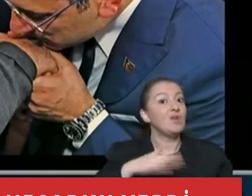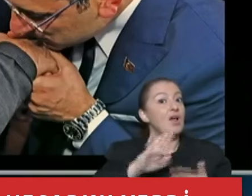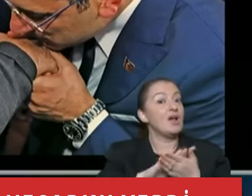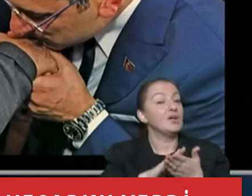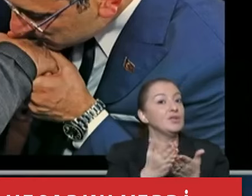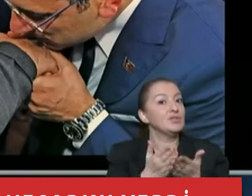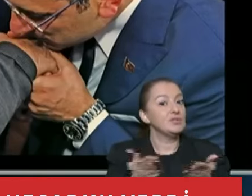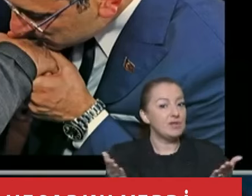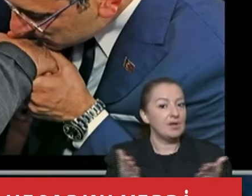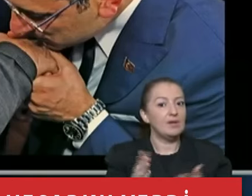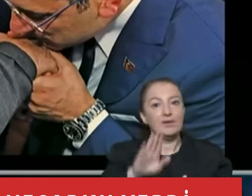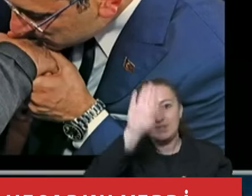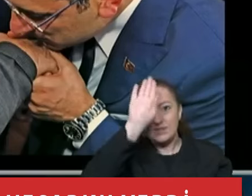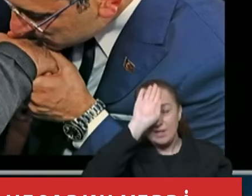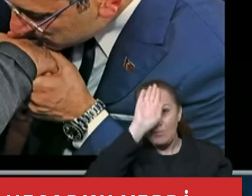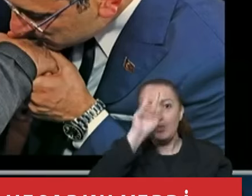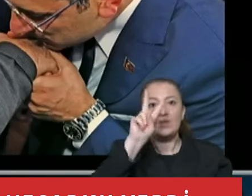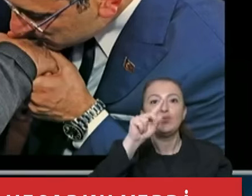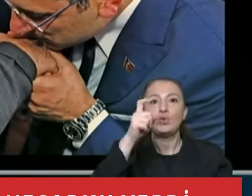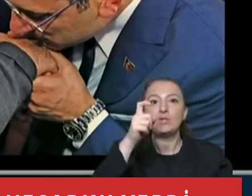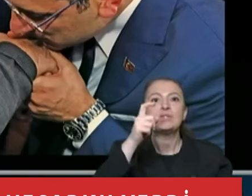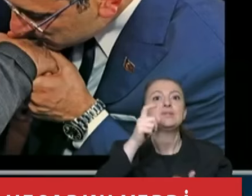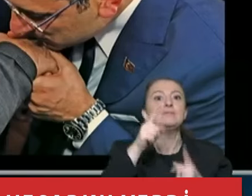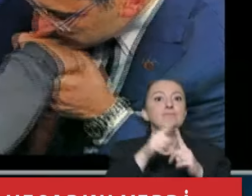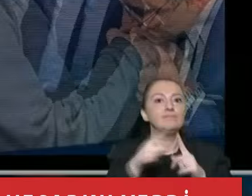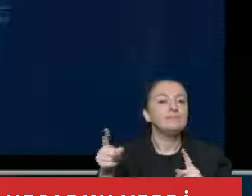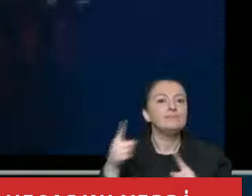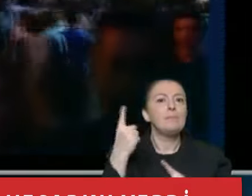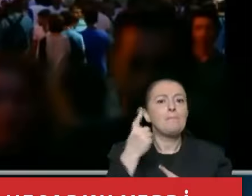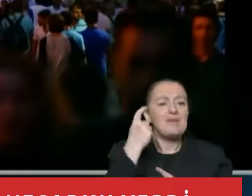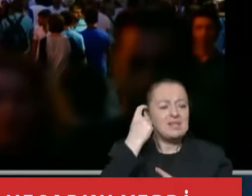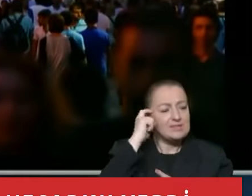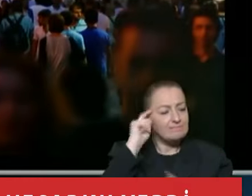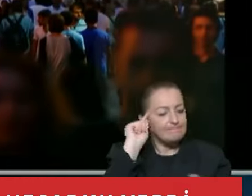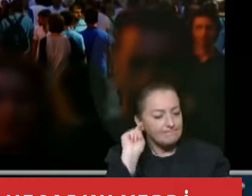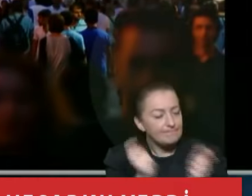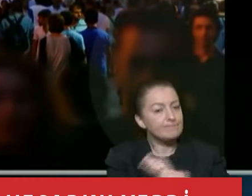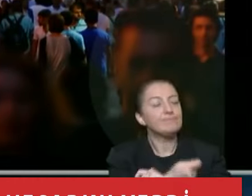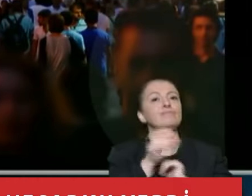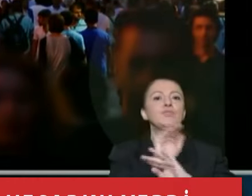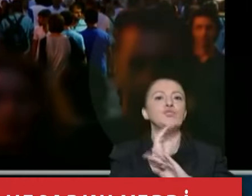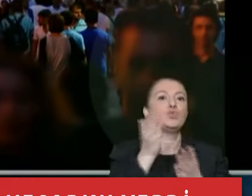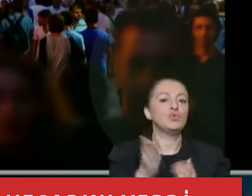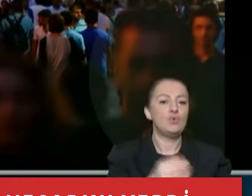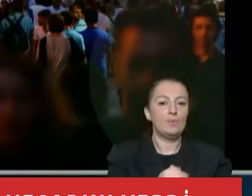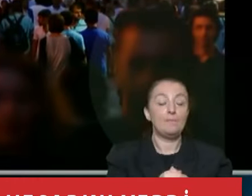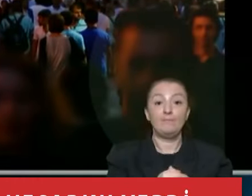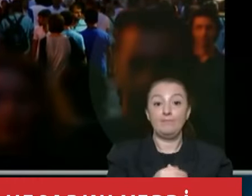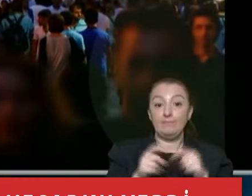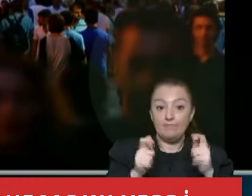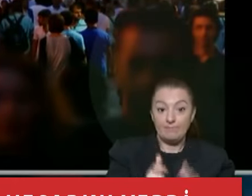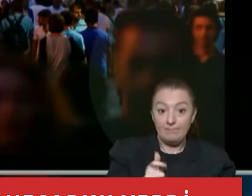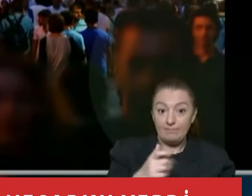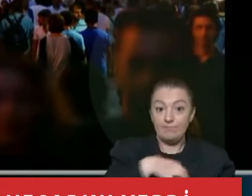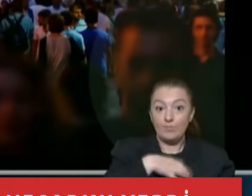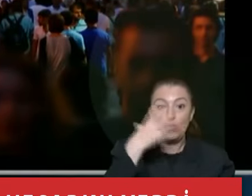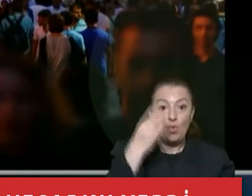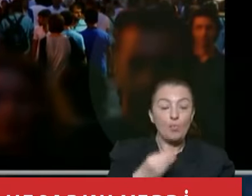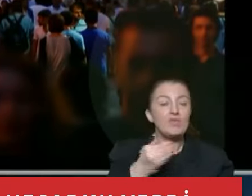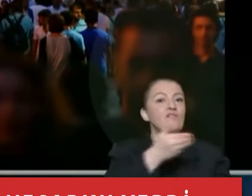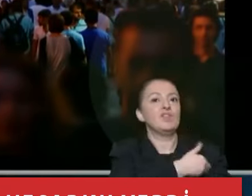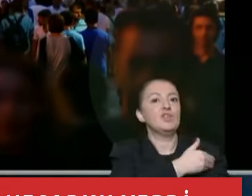arkadaşlar İstanbul'da 2019'dan beri bir zihniyet devrimi yaşanıyor kentli olmanın vatandaş